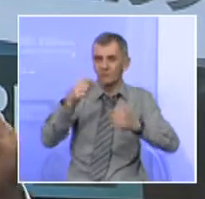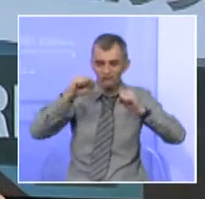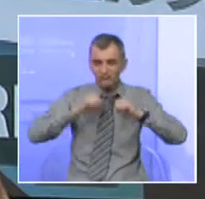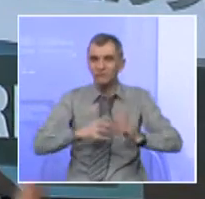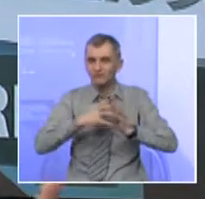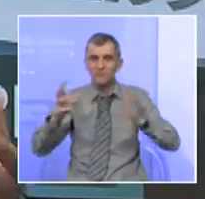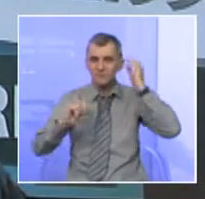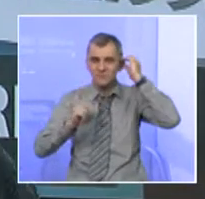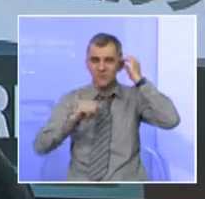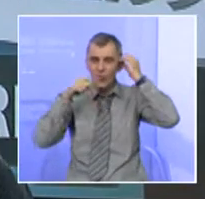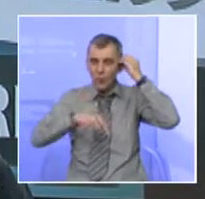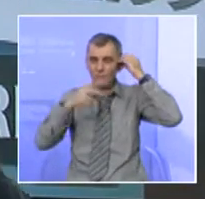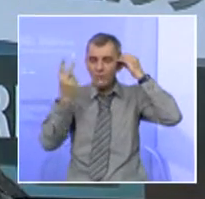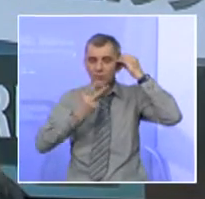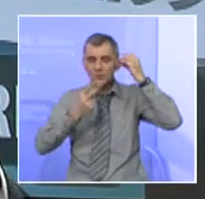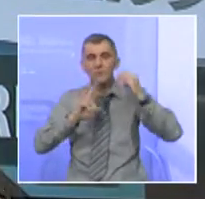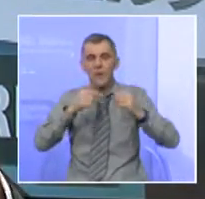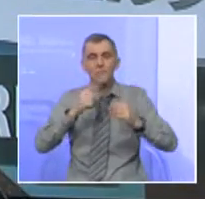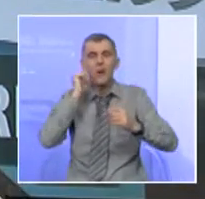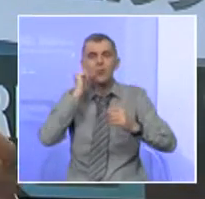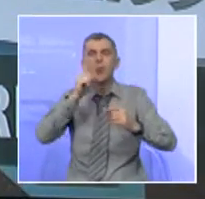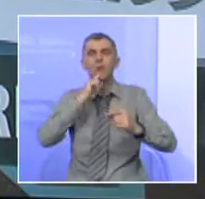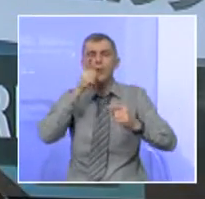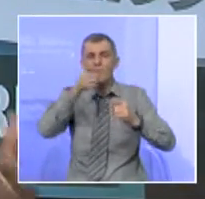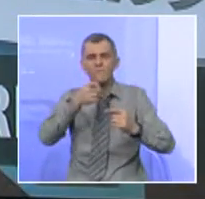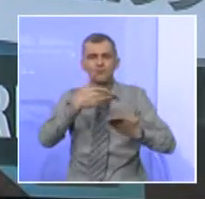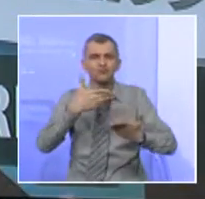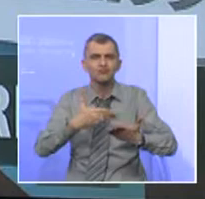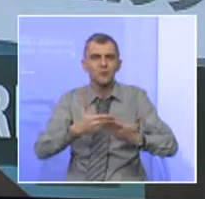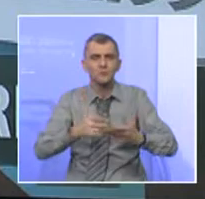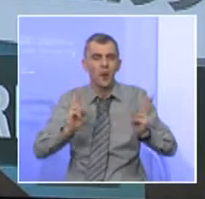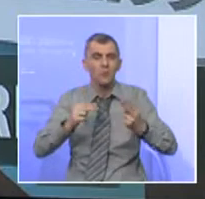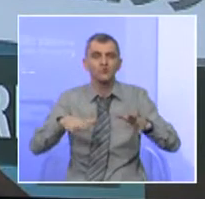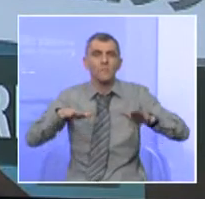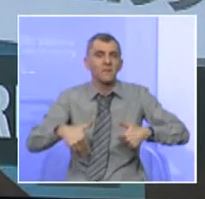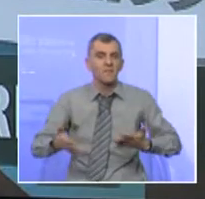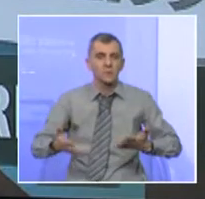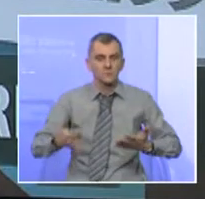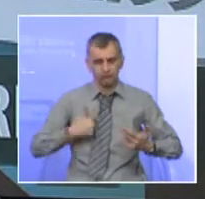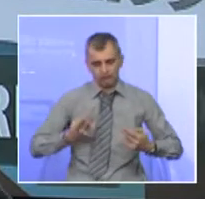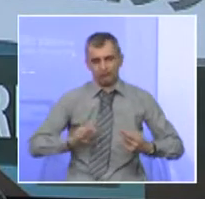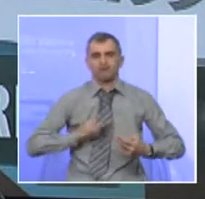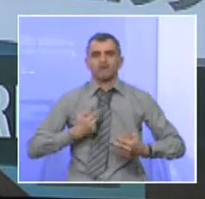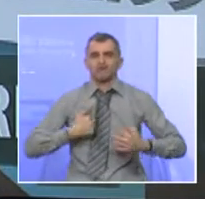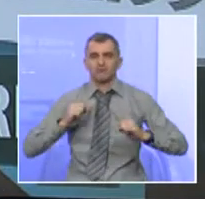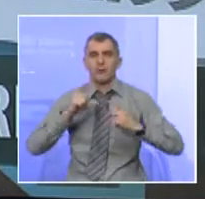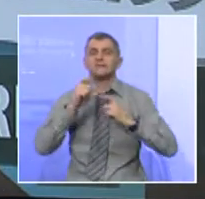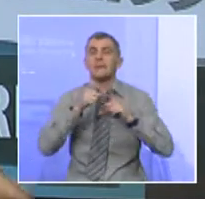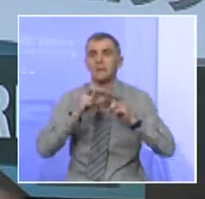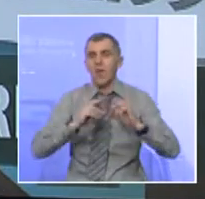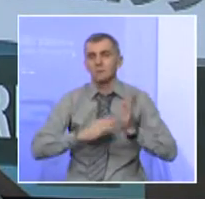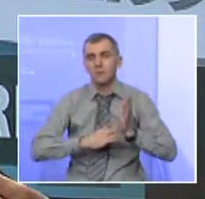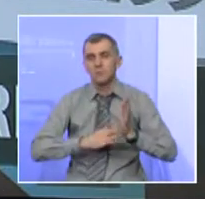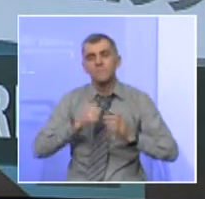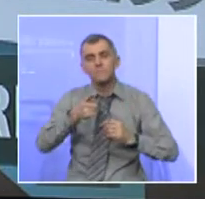Očito da u ovoj zemlji postoje ljudi koji tu jednostavnu činjenicu da mogu prihvatiti. Znači, SDA, ona